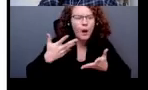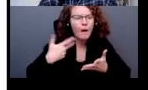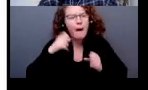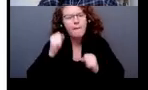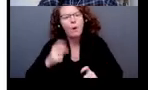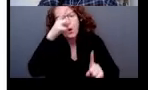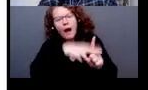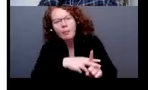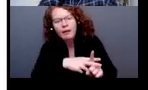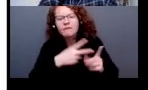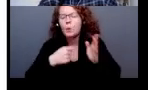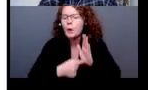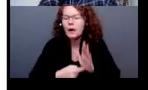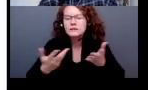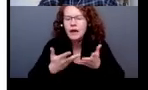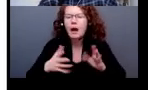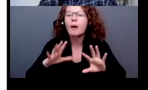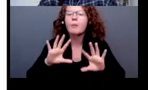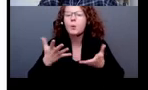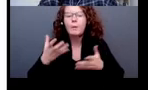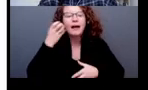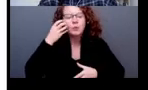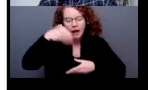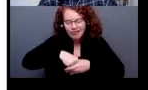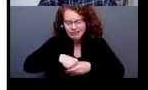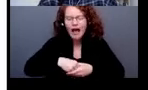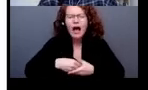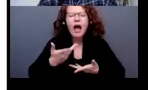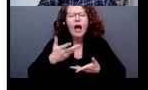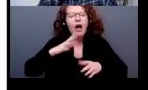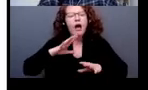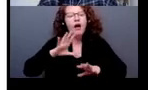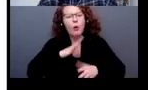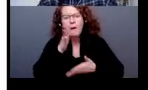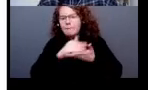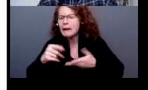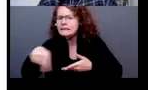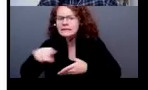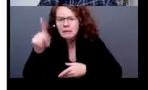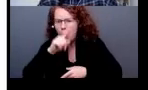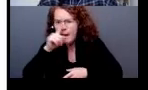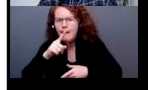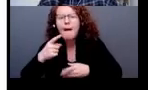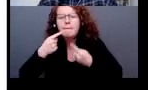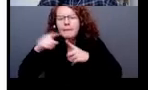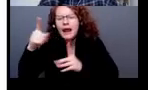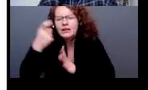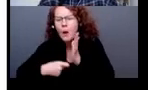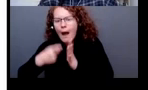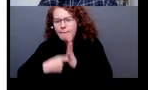chez les médecins. On en a vu aussi qu'ils n'arrivaient pas à faire leurs impôts, leurs déclarations d'impôts, et qui allaient dans les boutiques. Donc